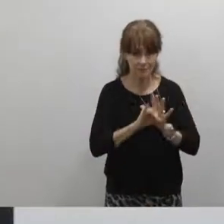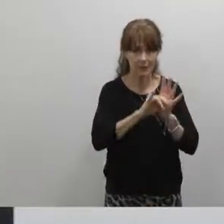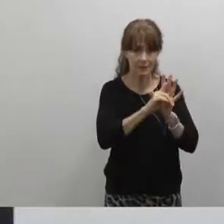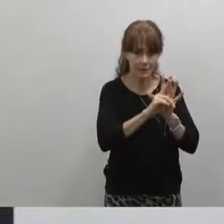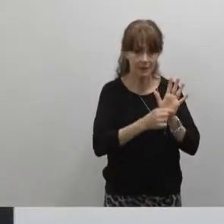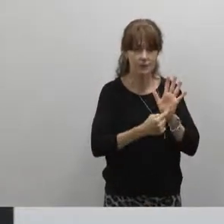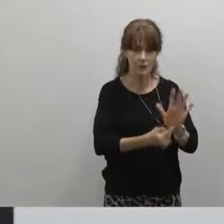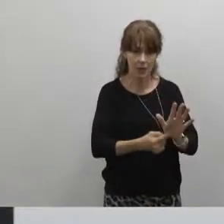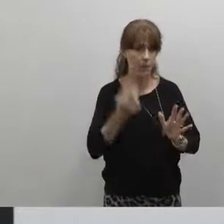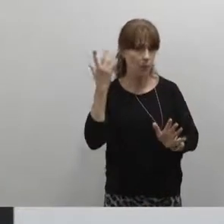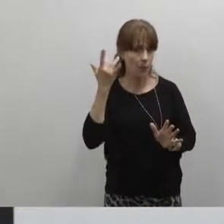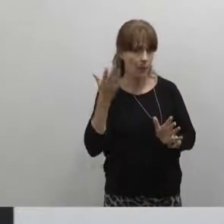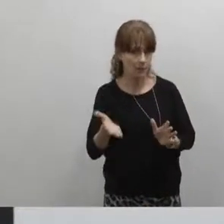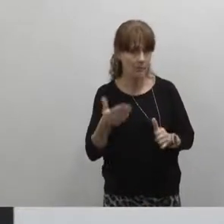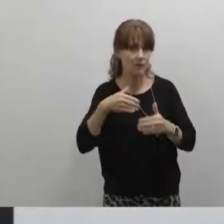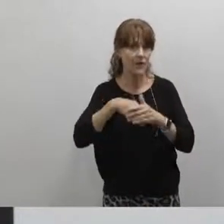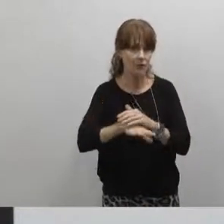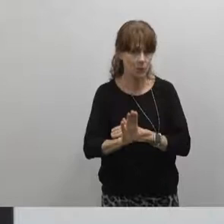hai